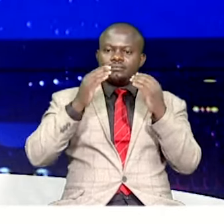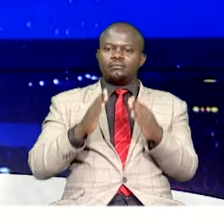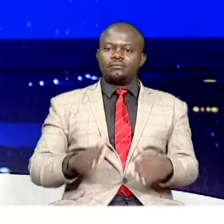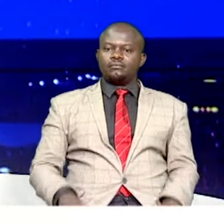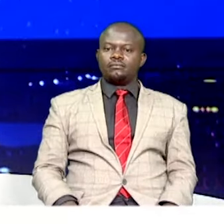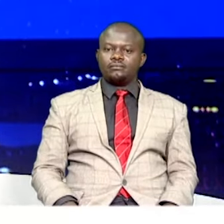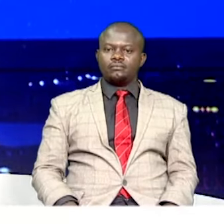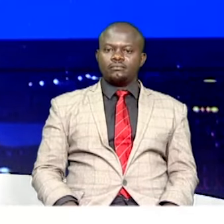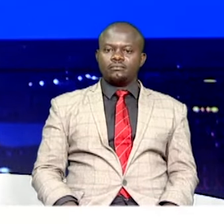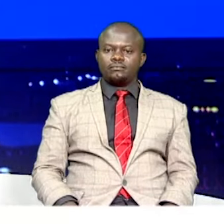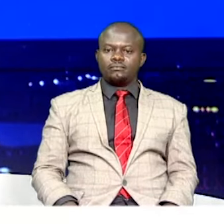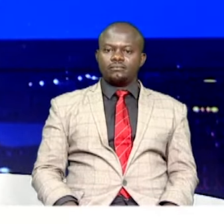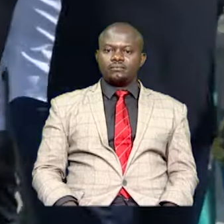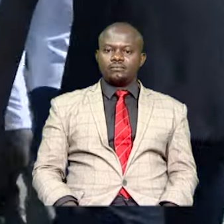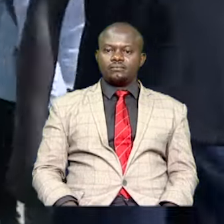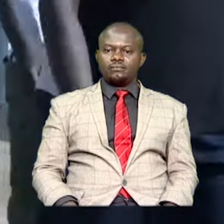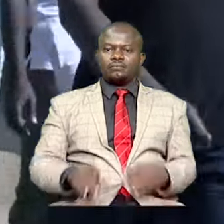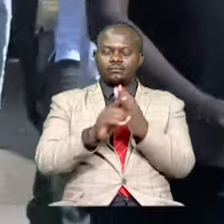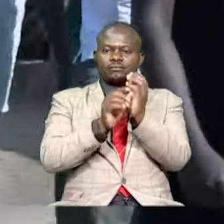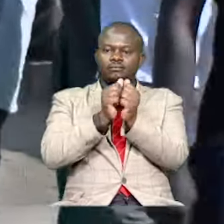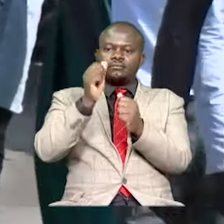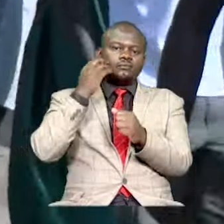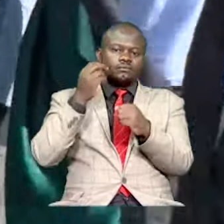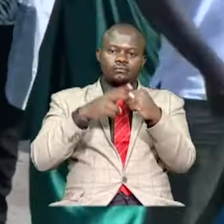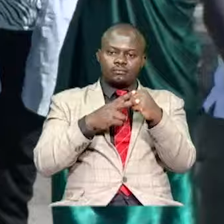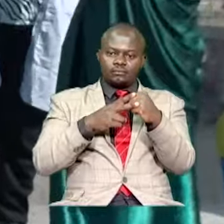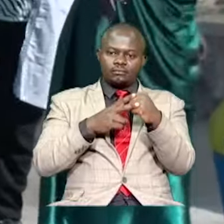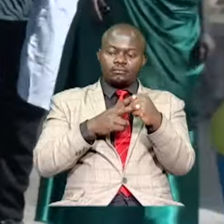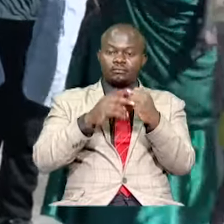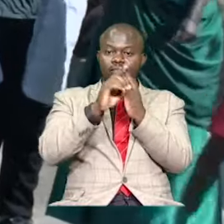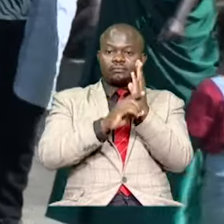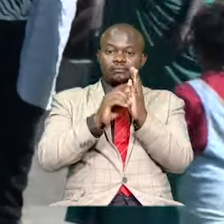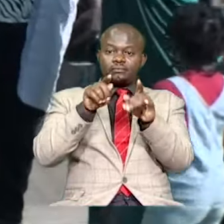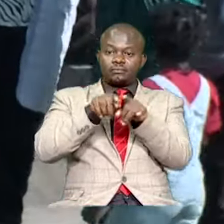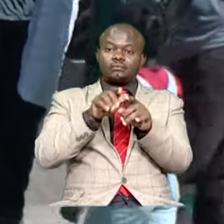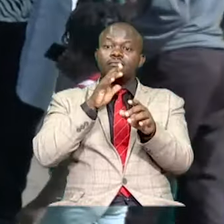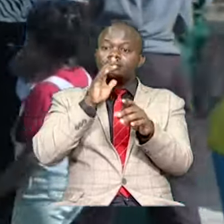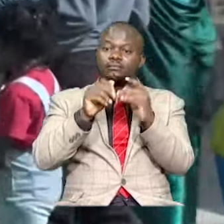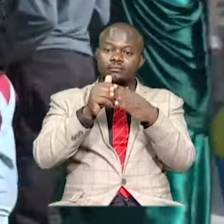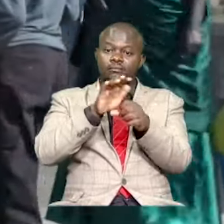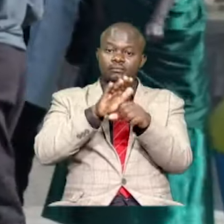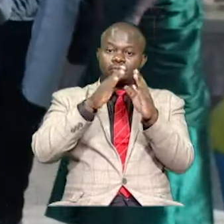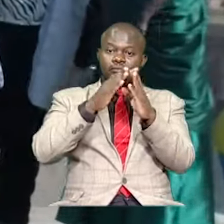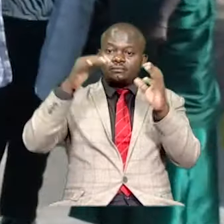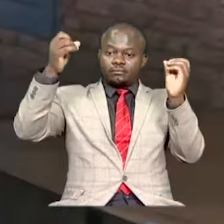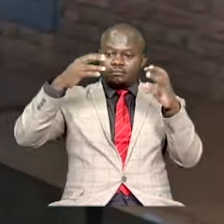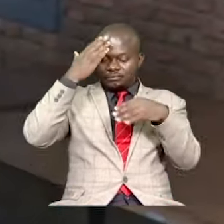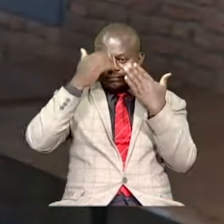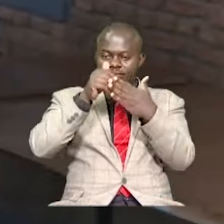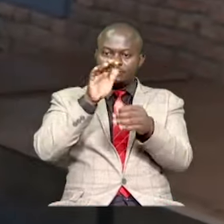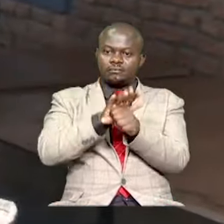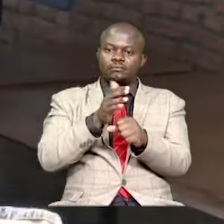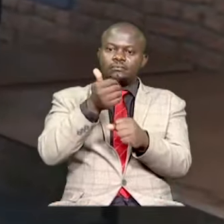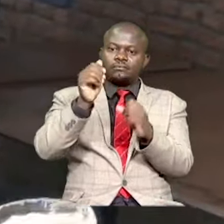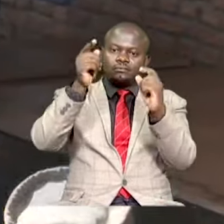Kwizera arakomeza. Tariki 15 Nyakanga ni itariki isa nk'iyari yatindiye benshi mu Banyakigali cyane ko benshi muri bo